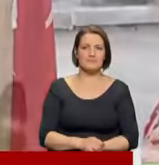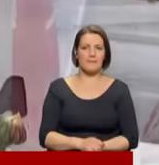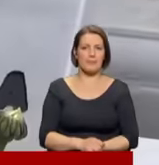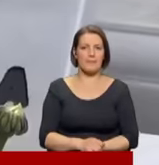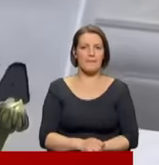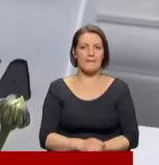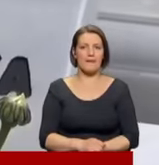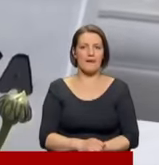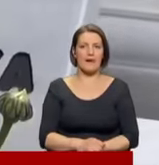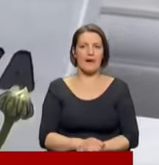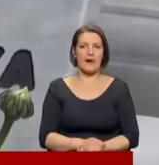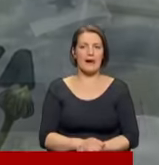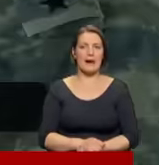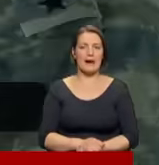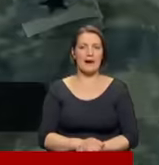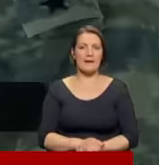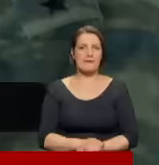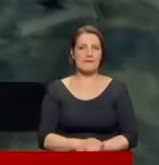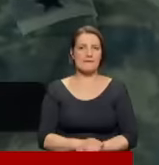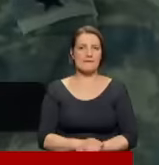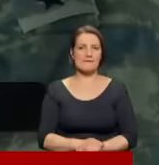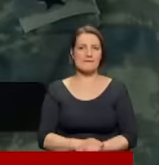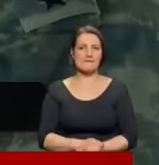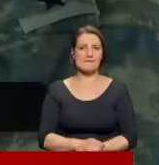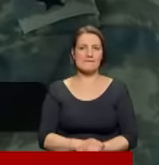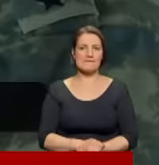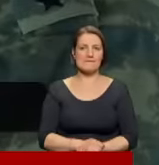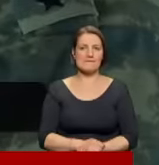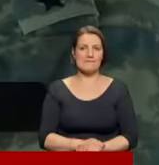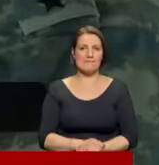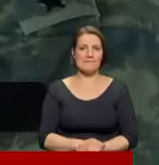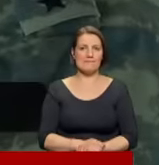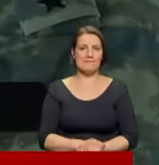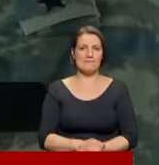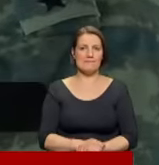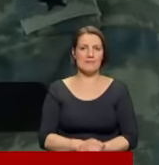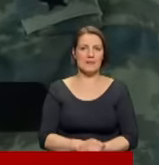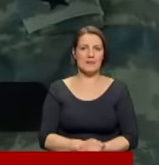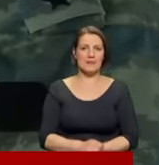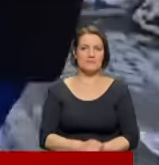Allahu Samed. Hacı Ömer. Şehit oğlu bayram mübarek olsun.